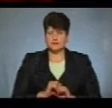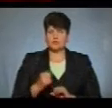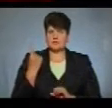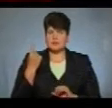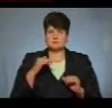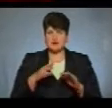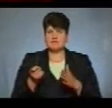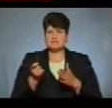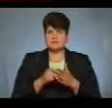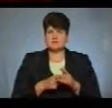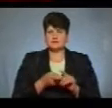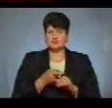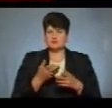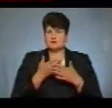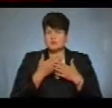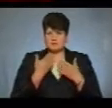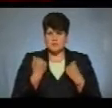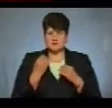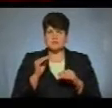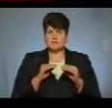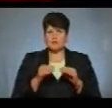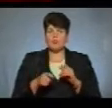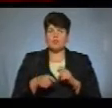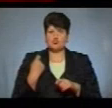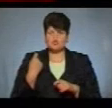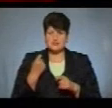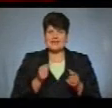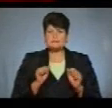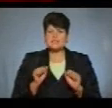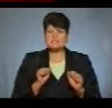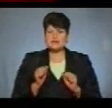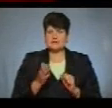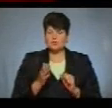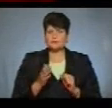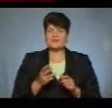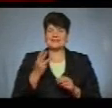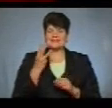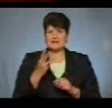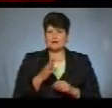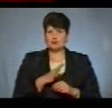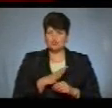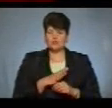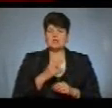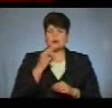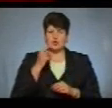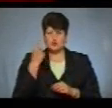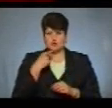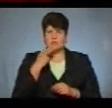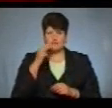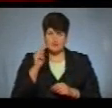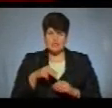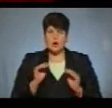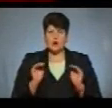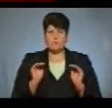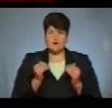справа закрита в зв'язку з відсутністю складу правопорушення адміністративного. Три були визнані особо винними, але обмежилися